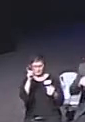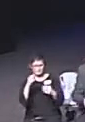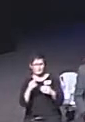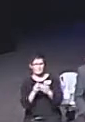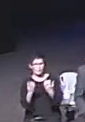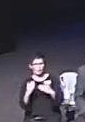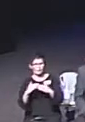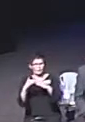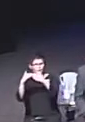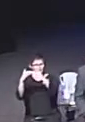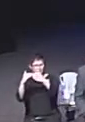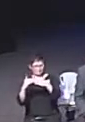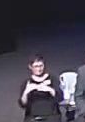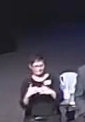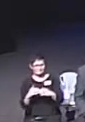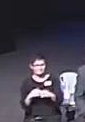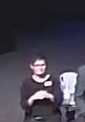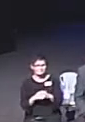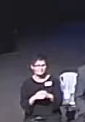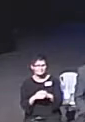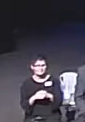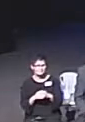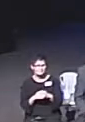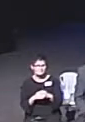monikerroksista. Ja